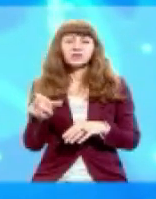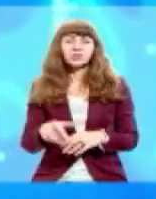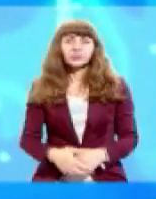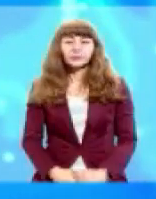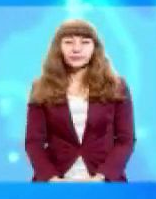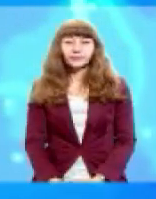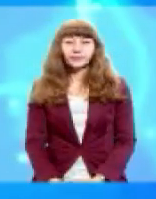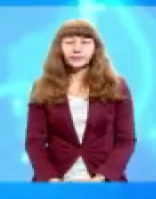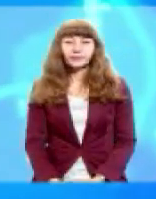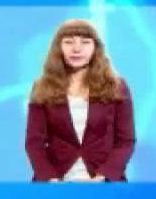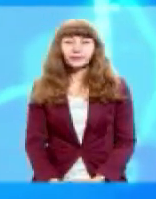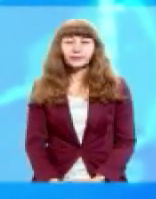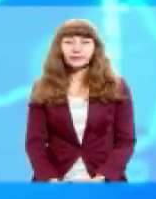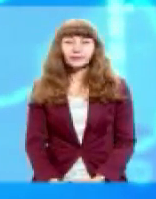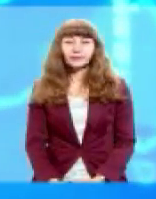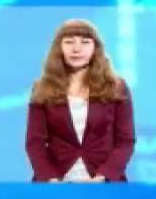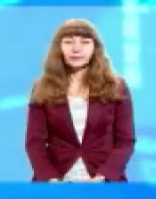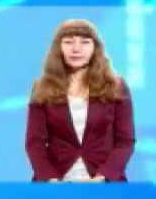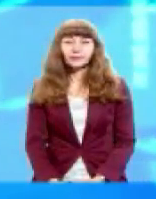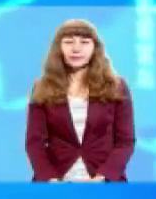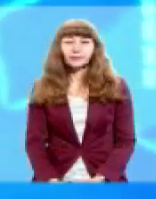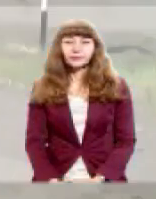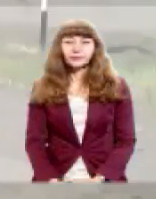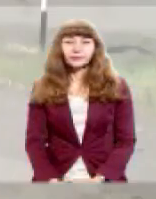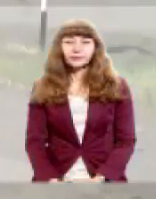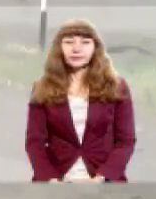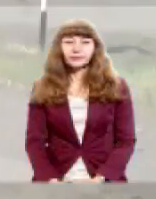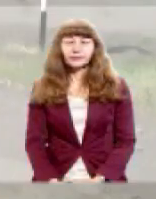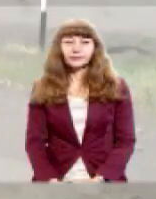шағын және орта бизнесті дамыту мәселелері қаралды.